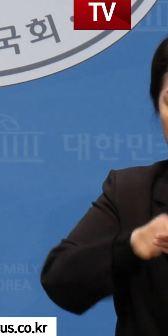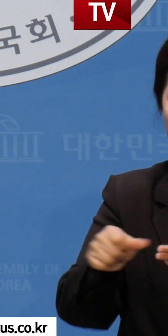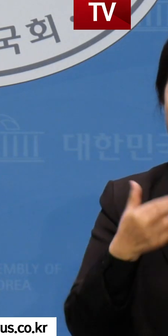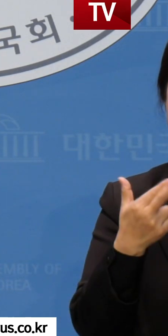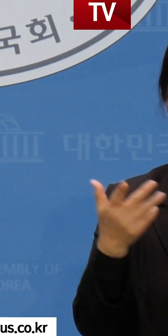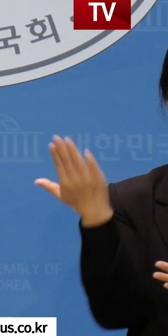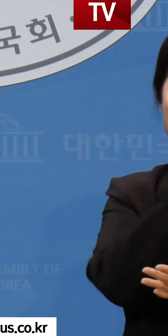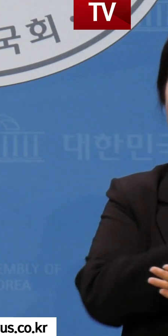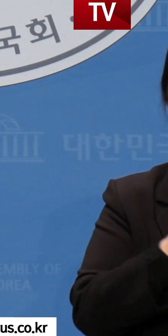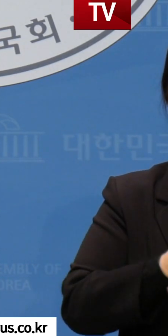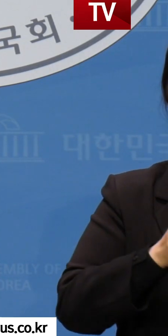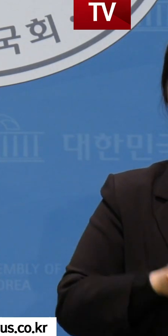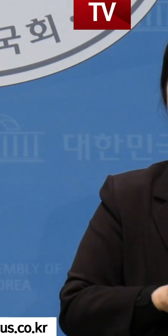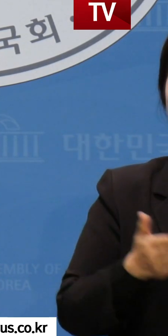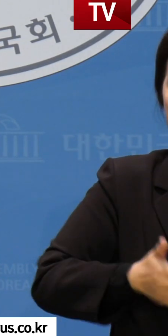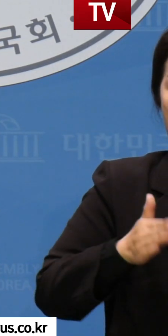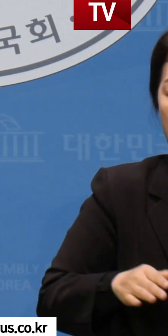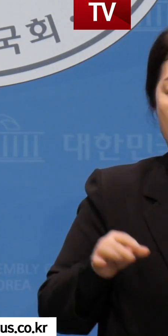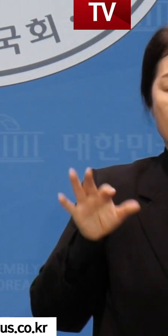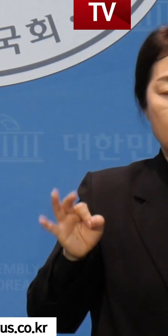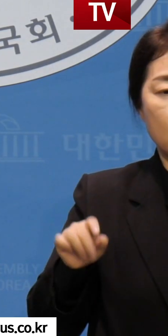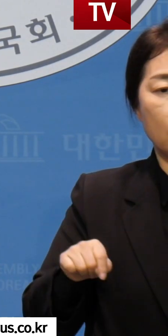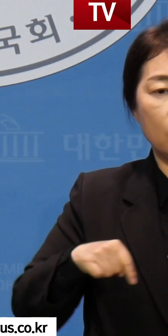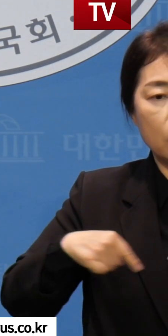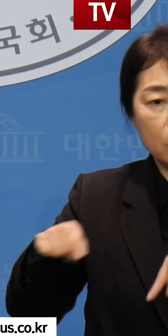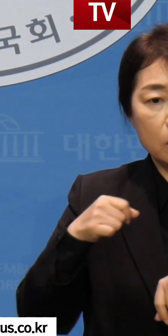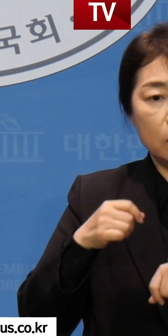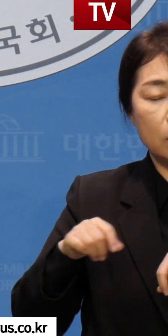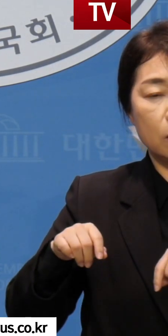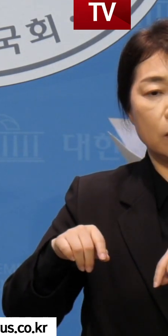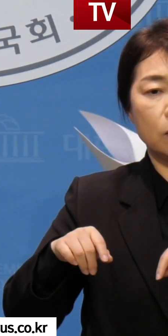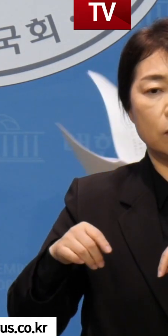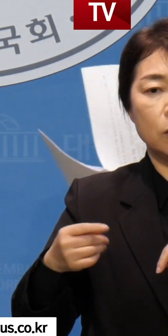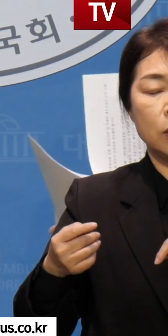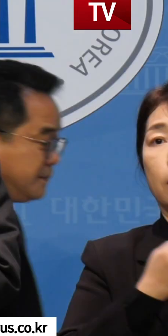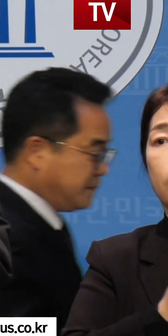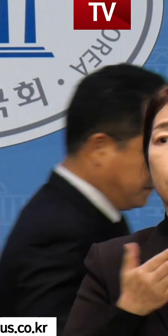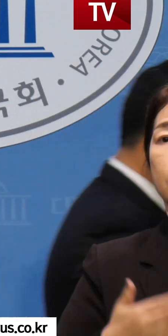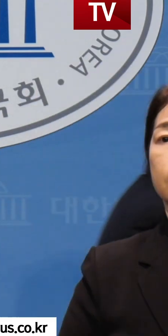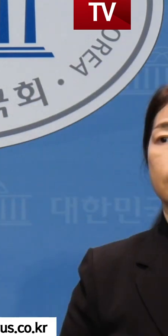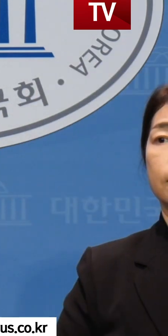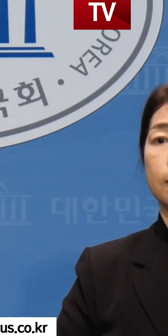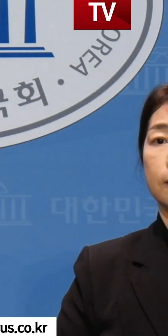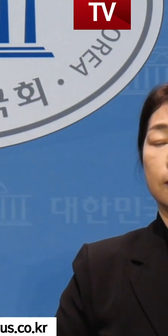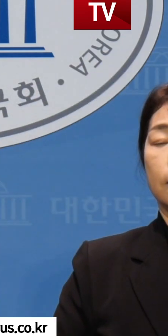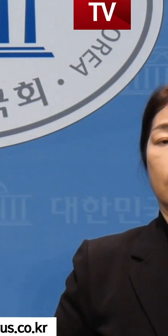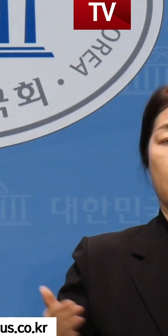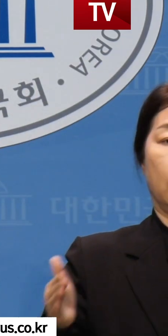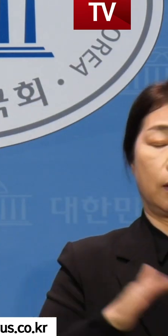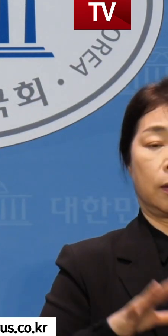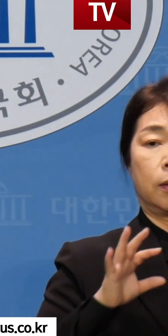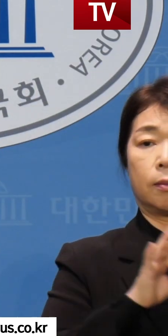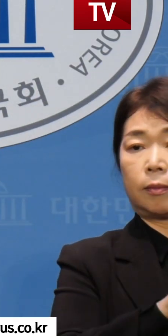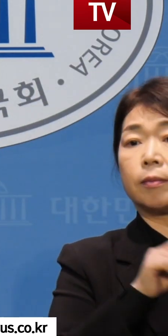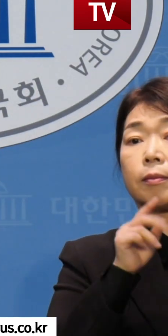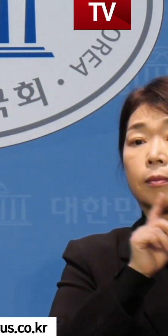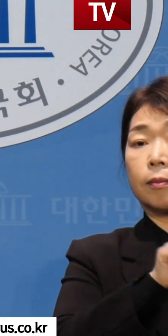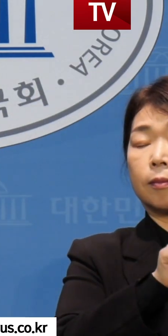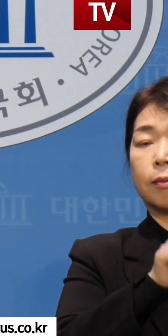금융이용에 문제가 없도록 금융당국의 특별한 조처가 필요합니다. 네, 이어서 가계부채